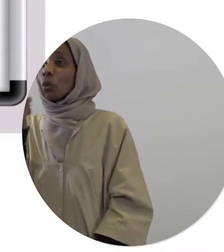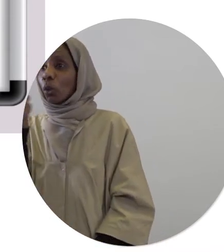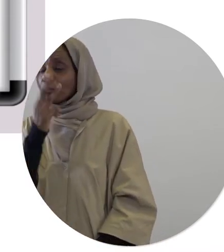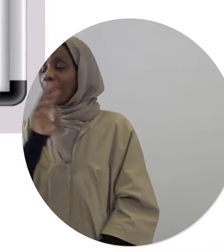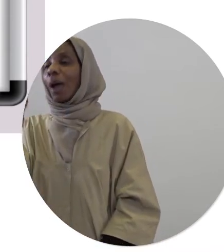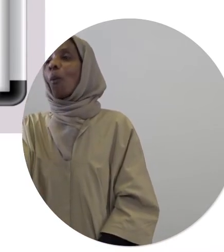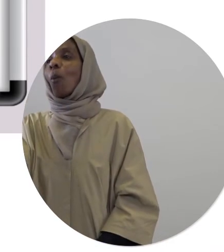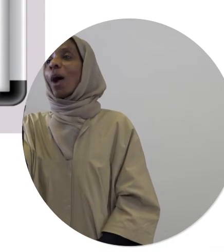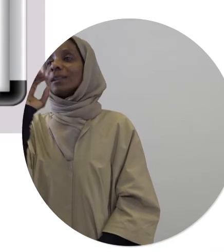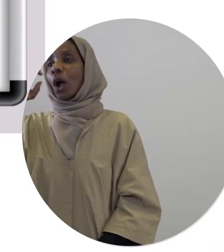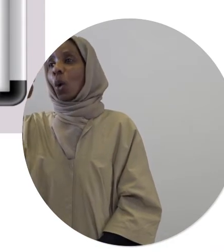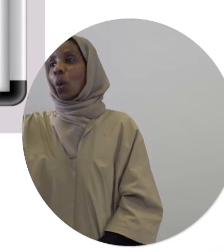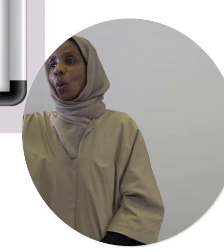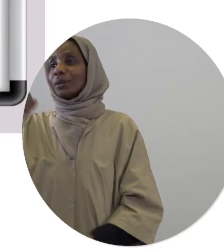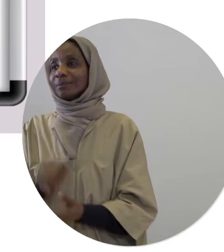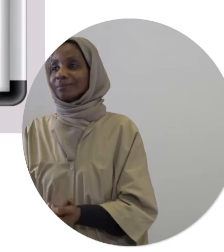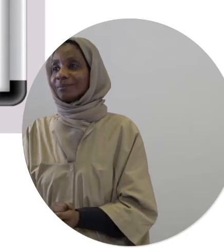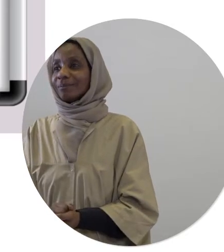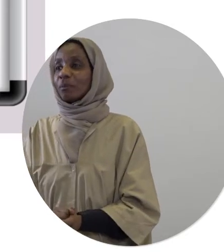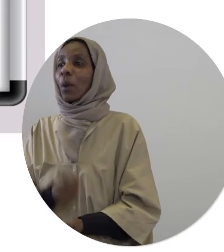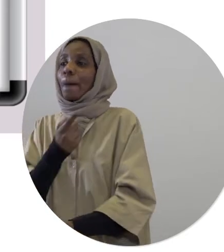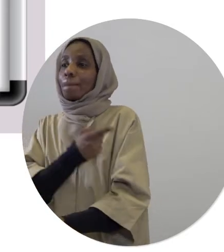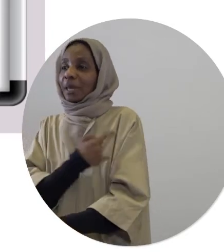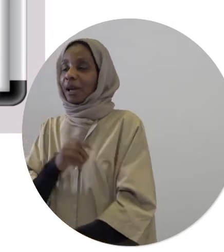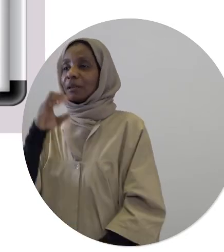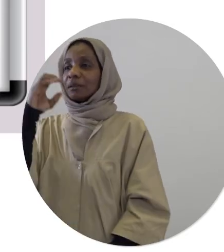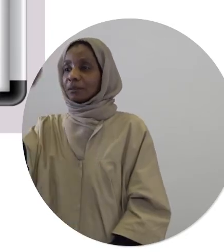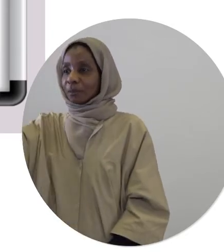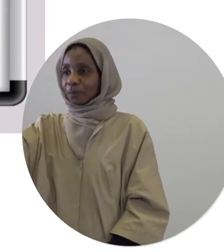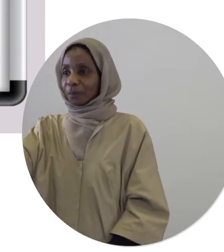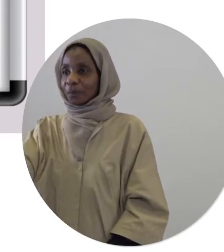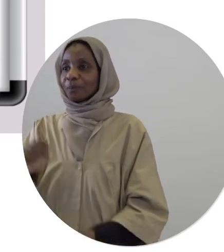هيدروكسيل واحدة في الجزيء. وكذلك الأمثلة التي تليه.